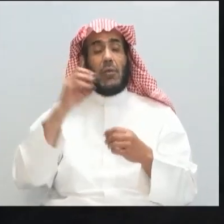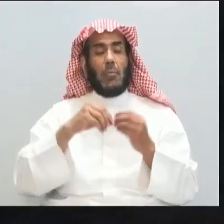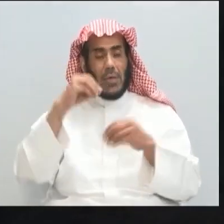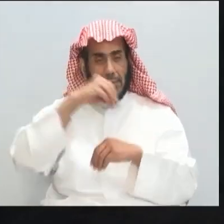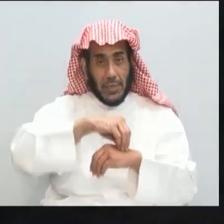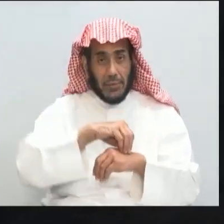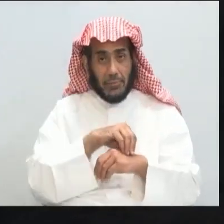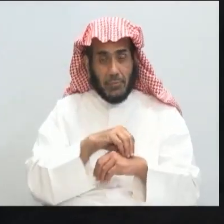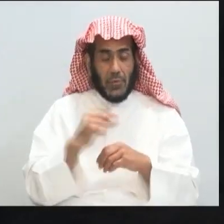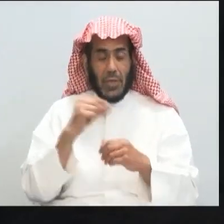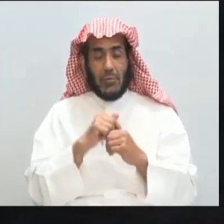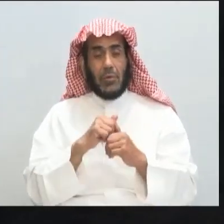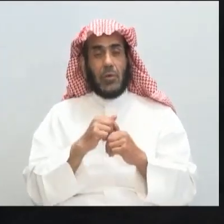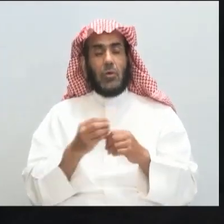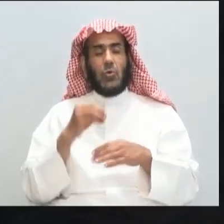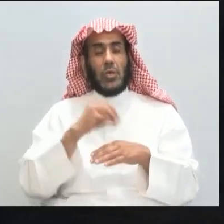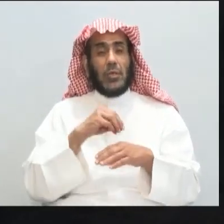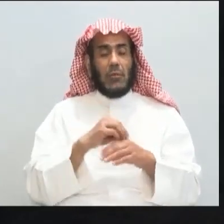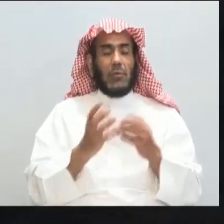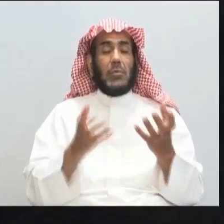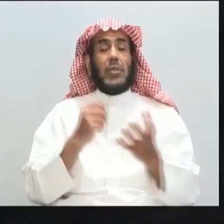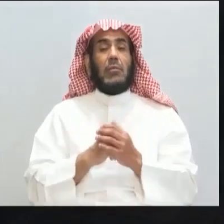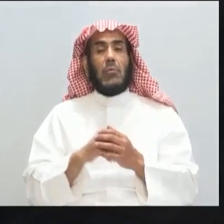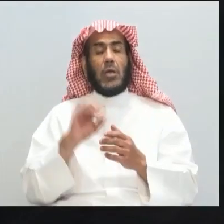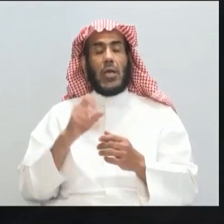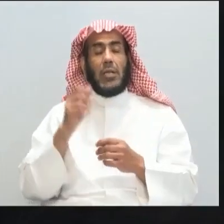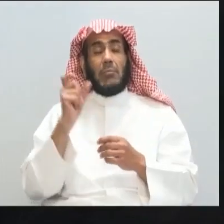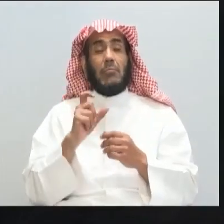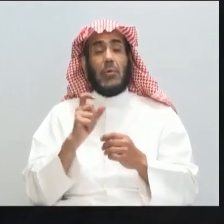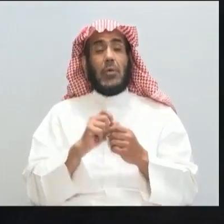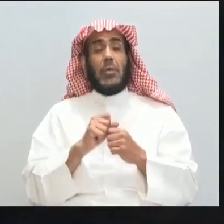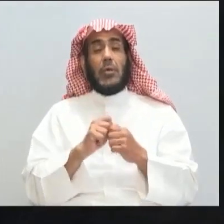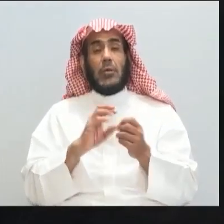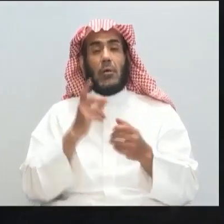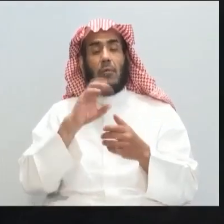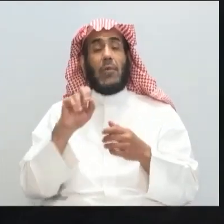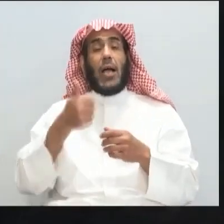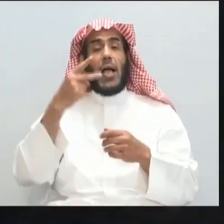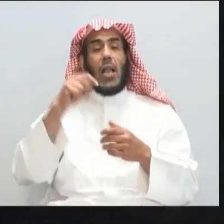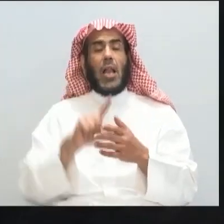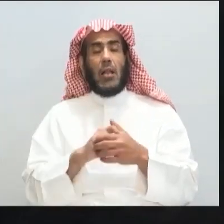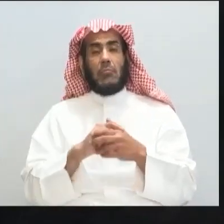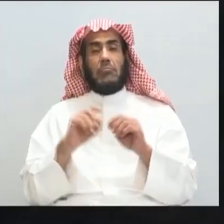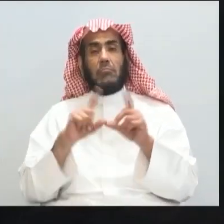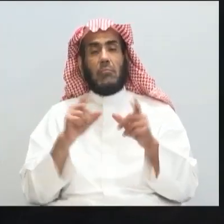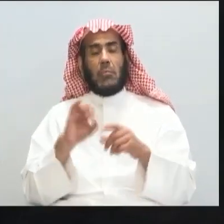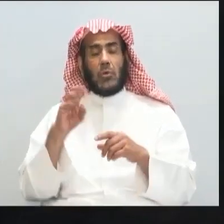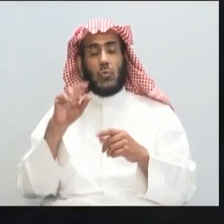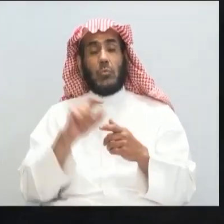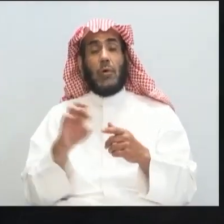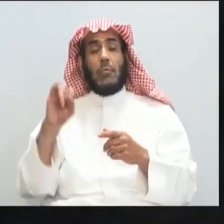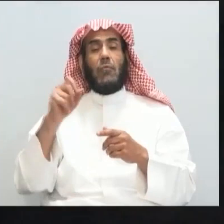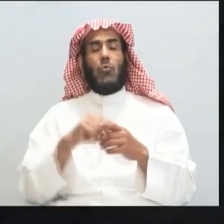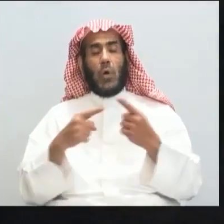زاد في الكلمه يزاد في في الميزان اقول كاتب الالف تقول فاعل مكتوب